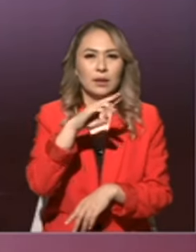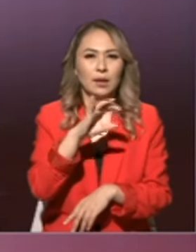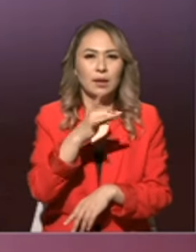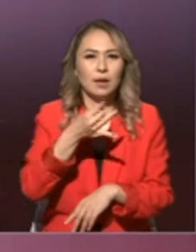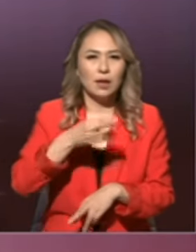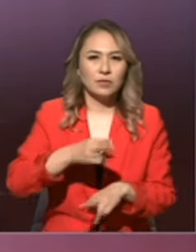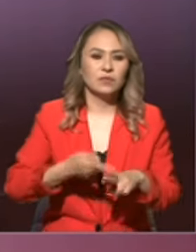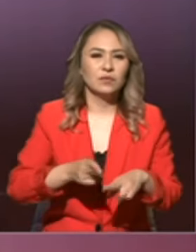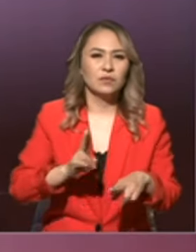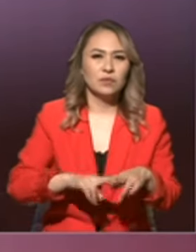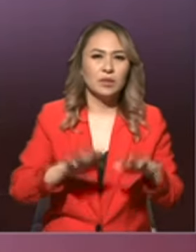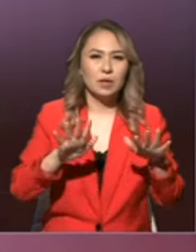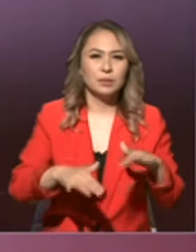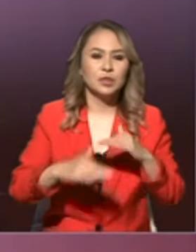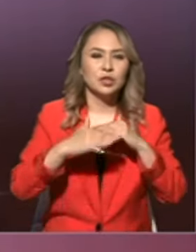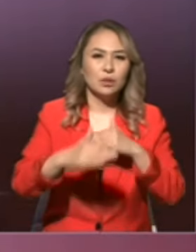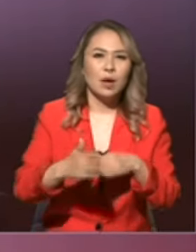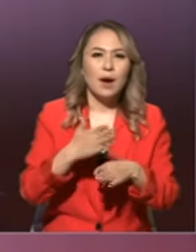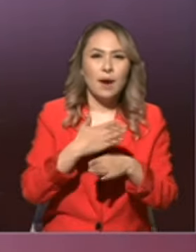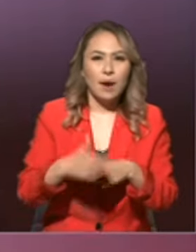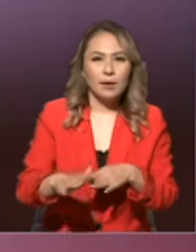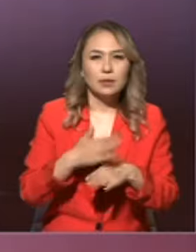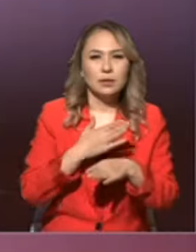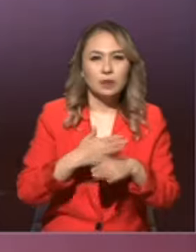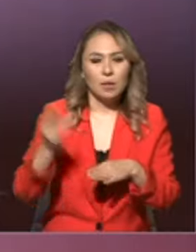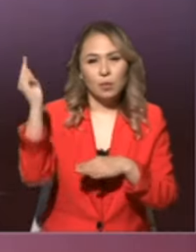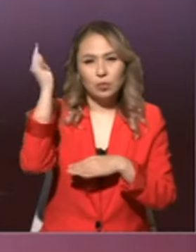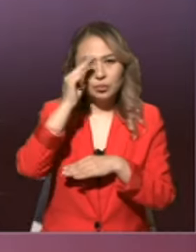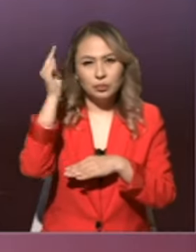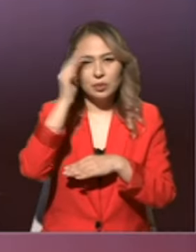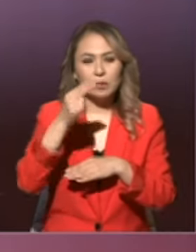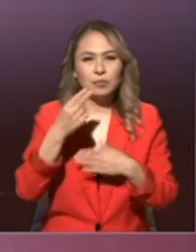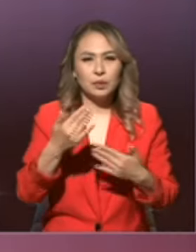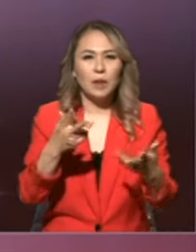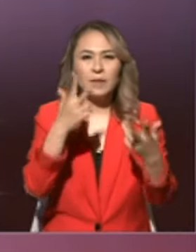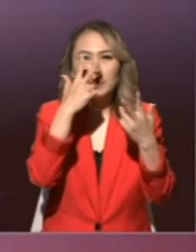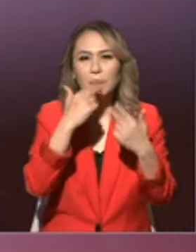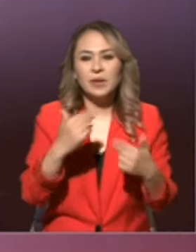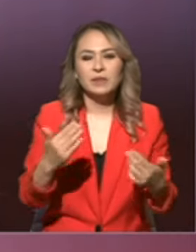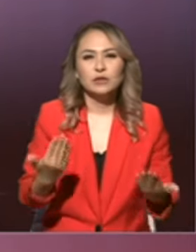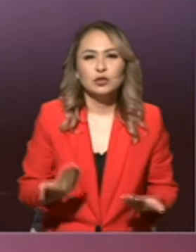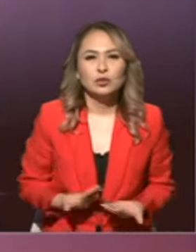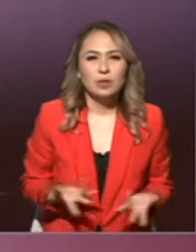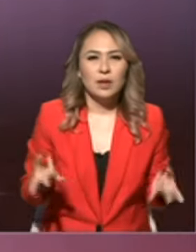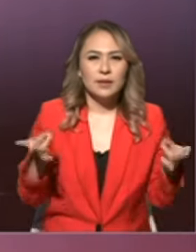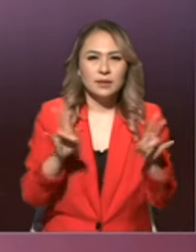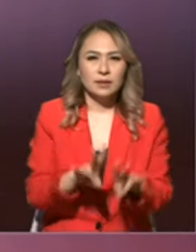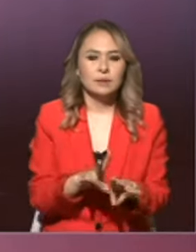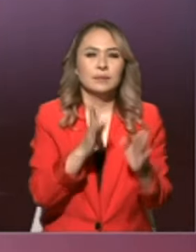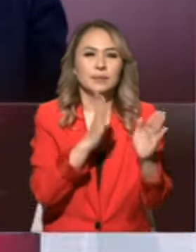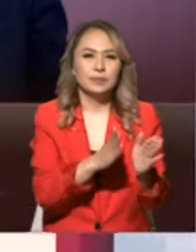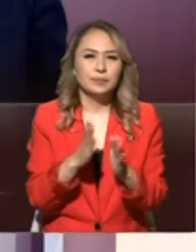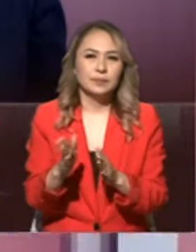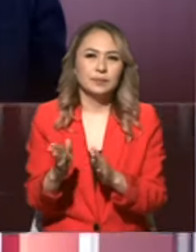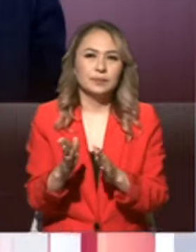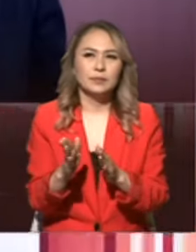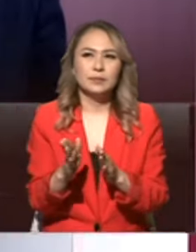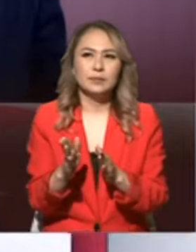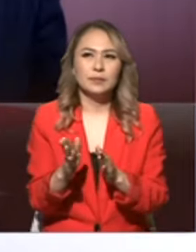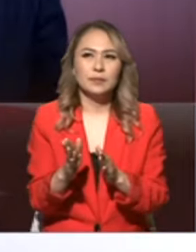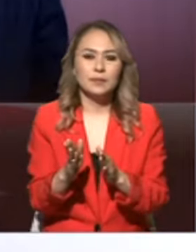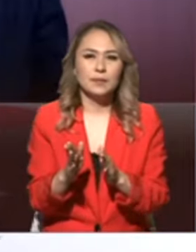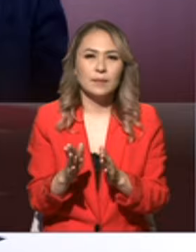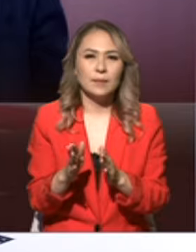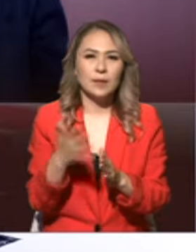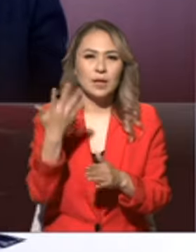сол ғой. Сол жергілікті жерге ақырындап бейімделіп, ары қарай мәселе бұл жерде ұзақ мерзімді дегенді біз қалыптастыру үшін жәнегі